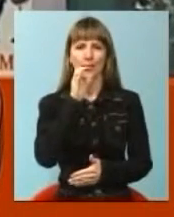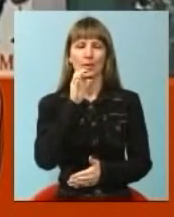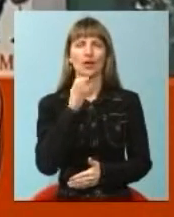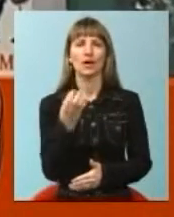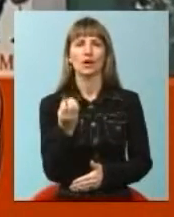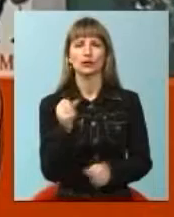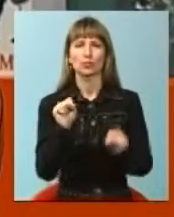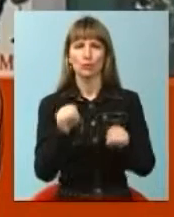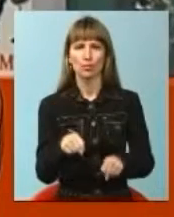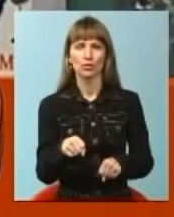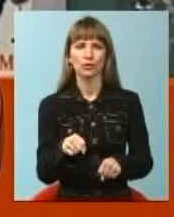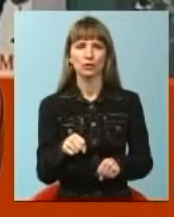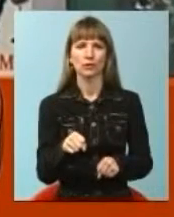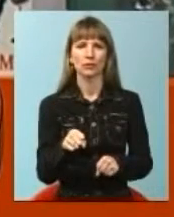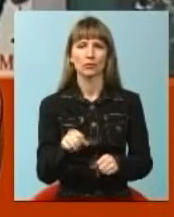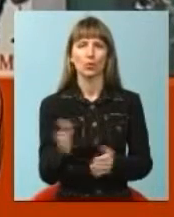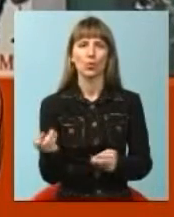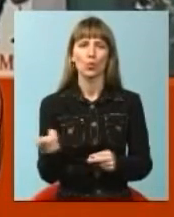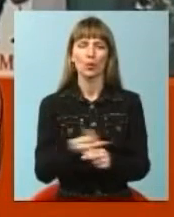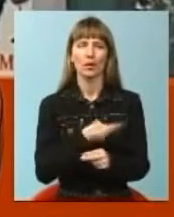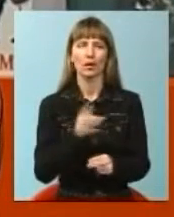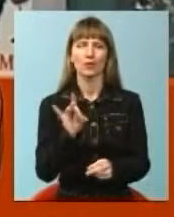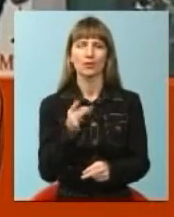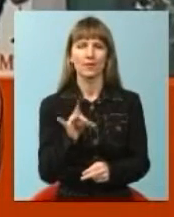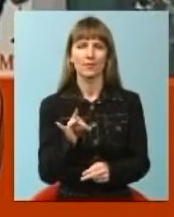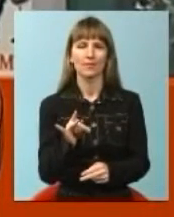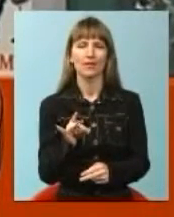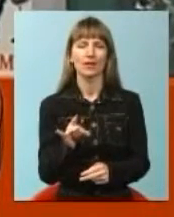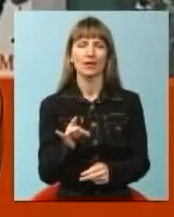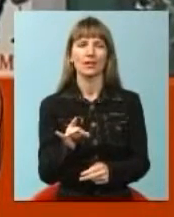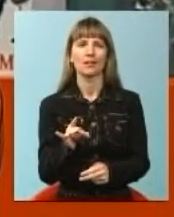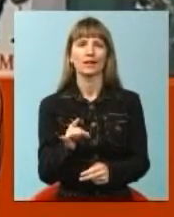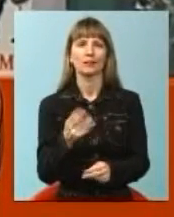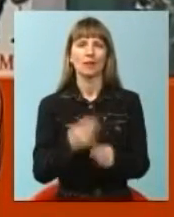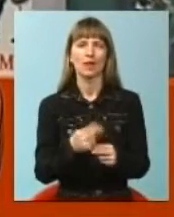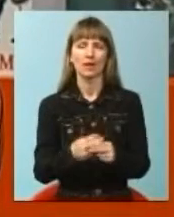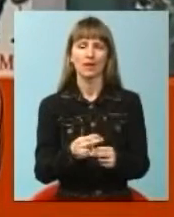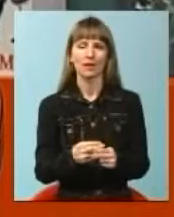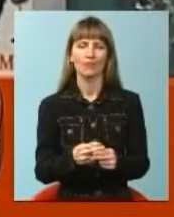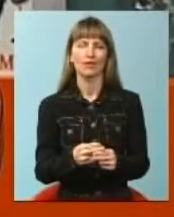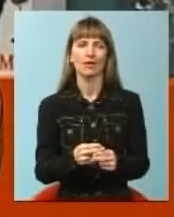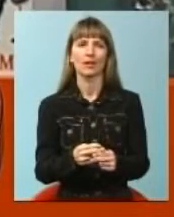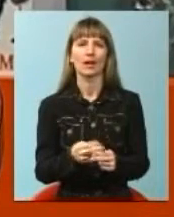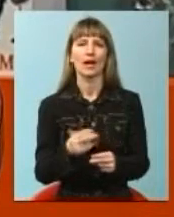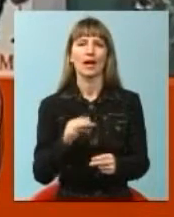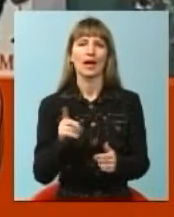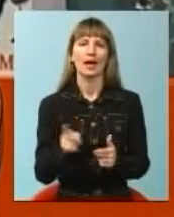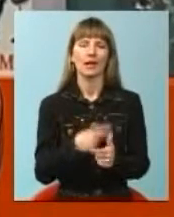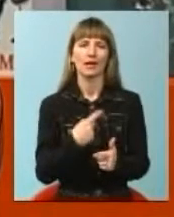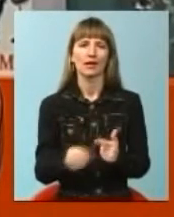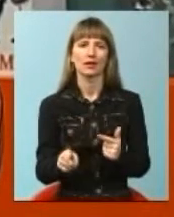ще можна видаляти іржу, наприклад, з гістків чи чогось такого металевого. Так. Або